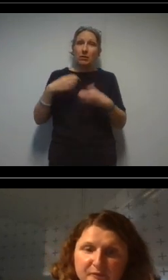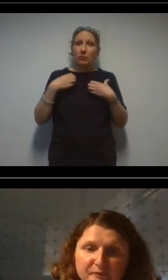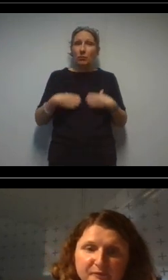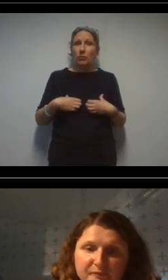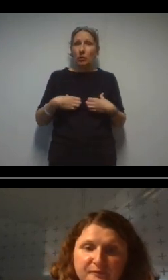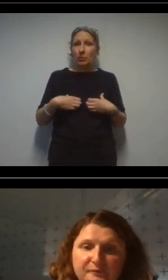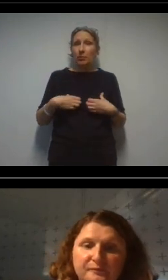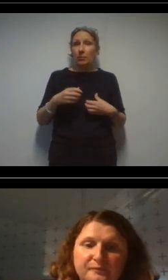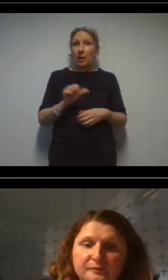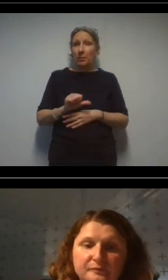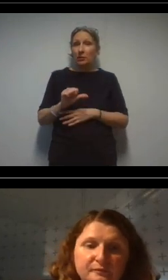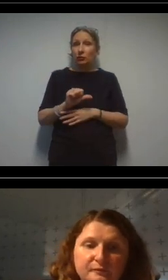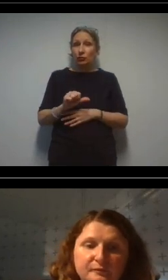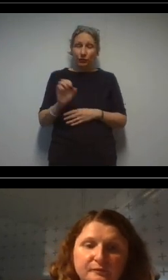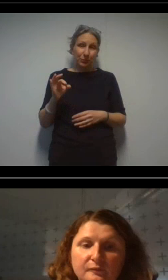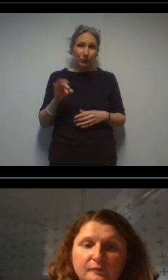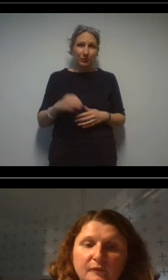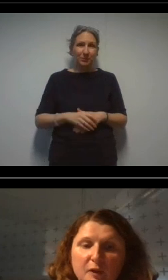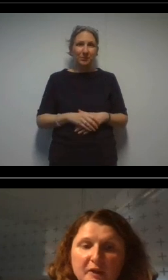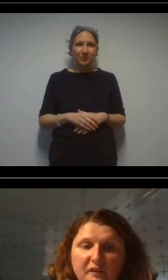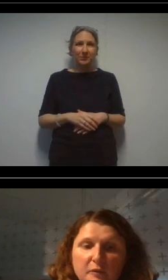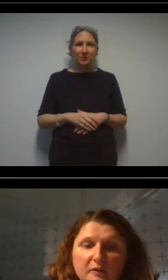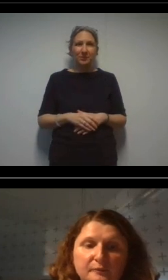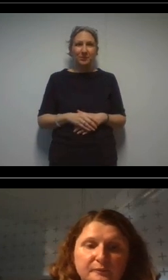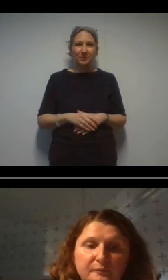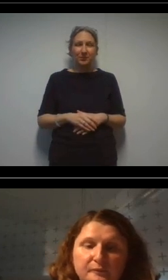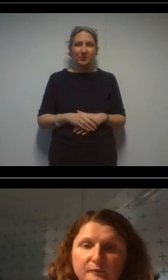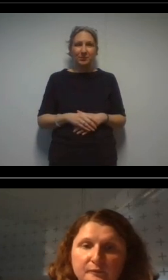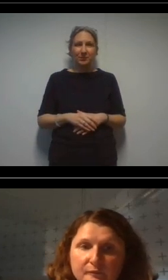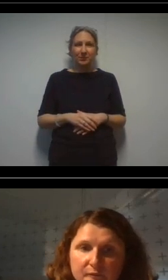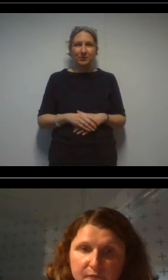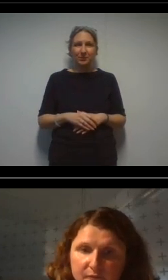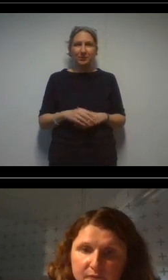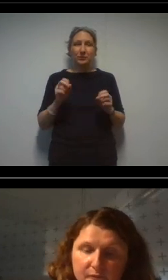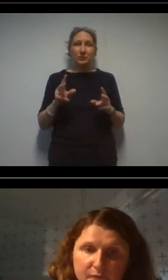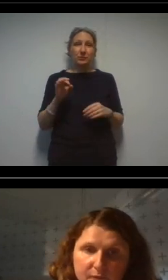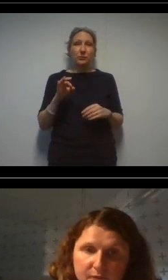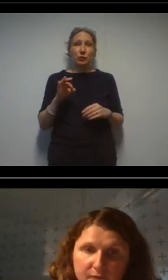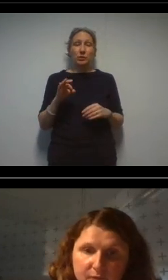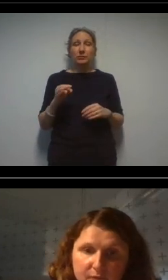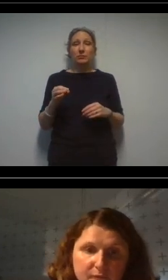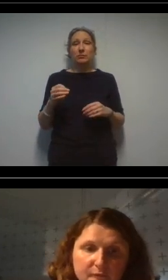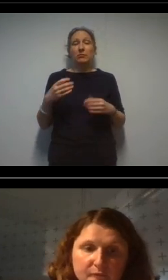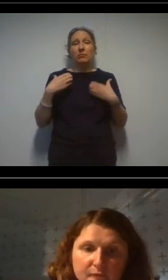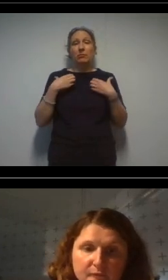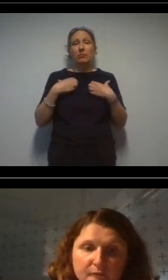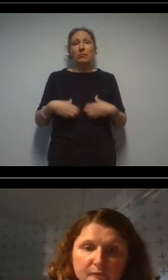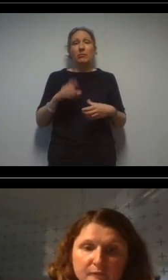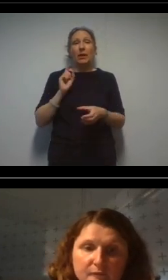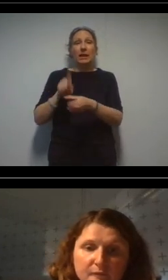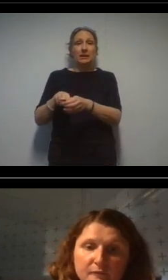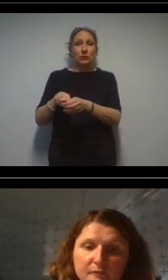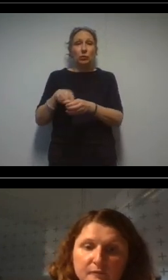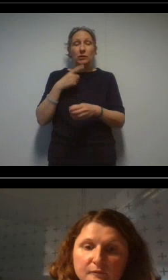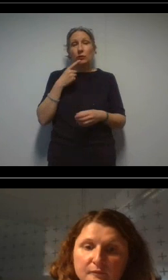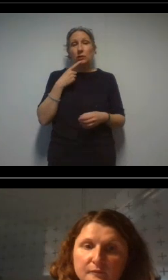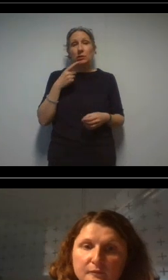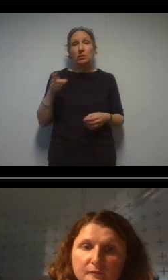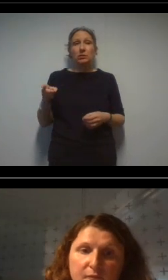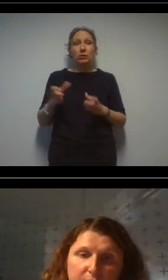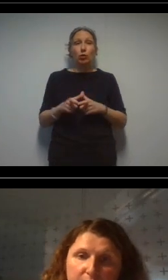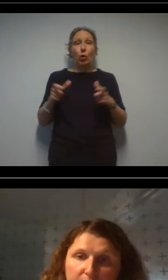exactement. Exactement. Et Voilà, donc, c'est un système d'adhésion et une entreprise adhère à un